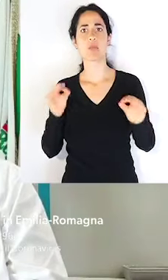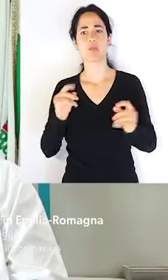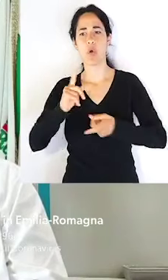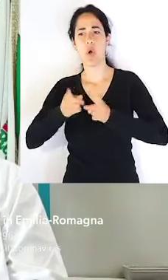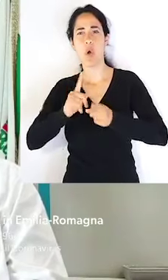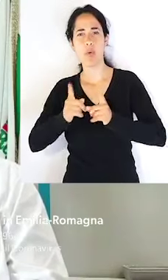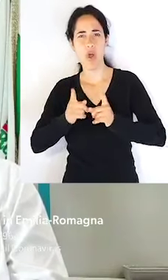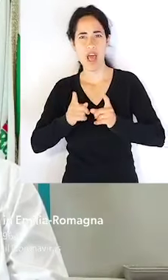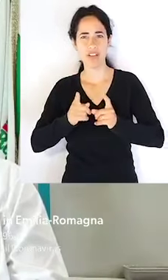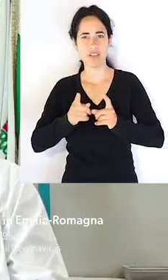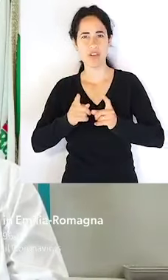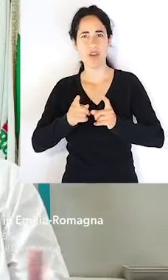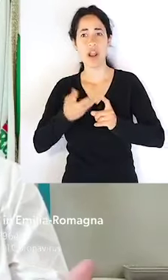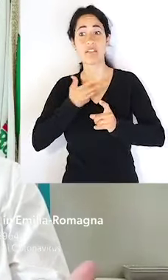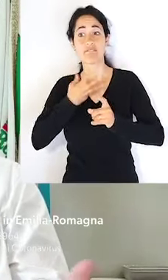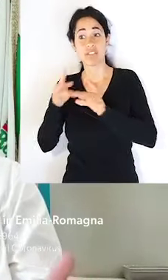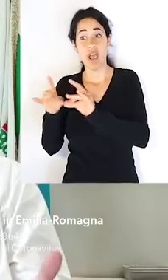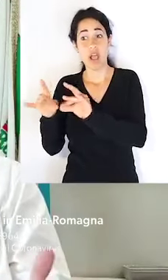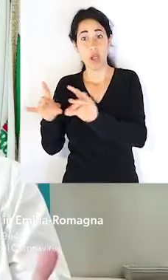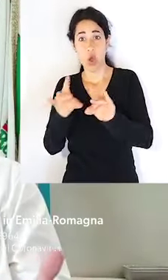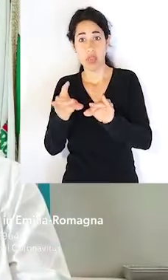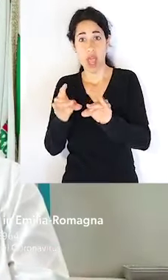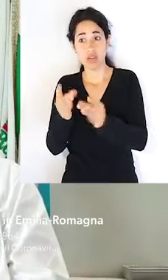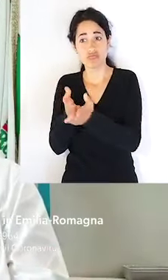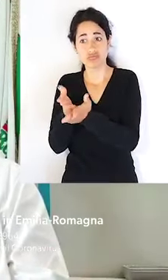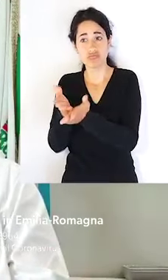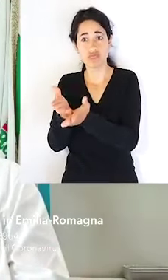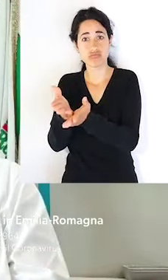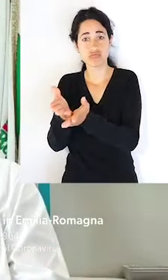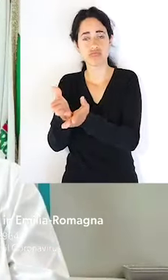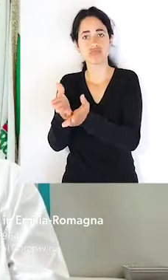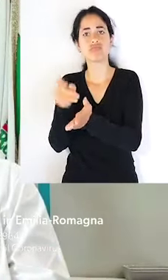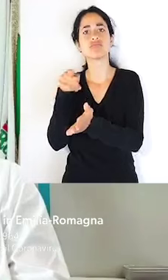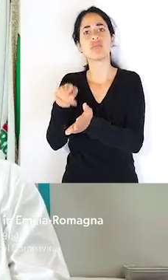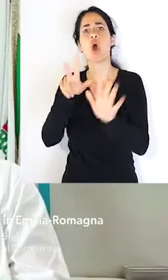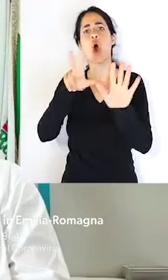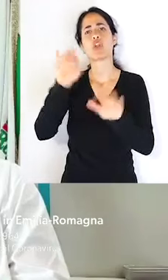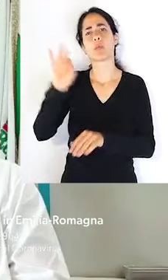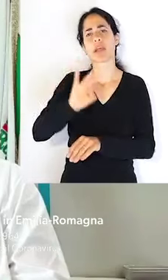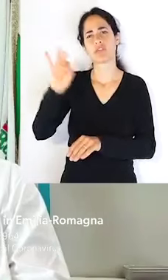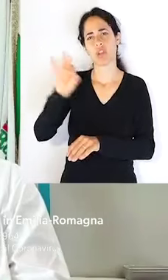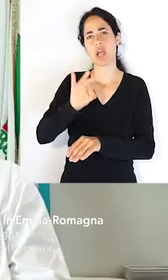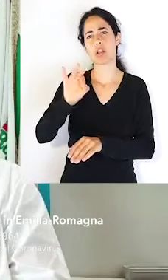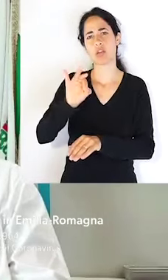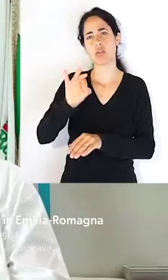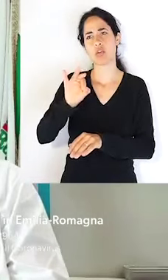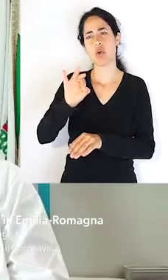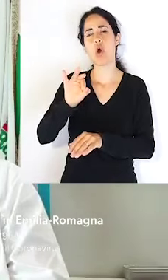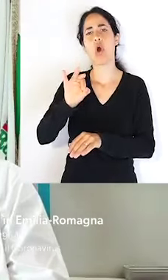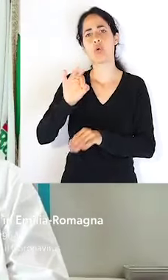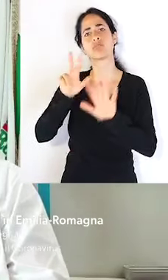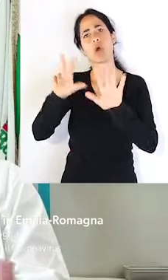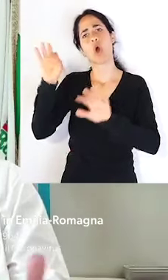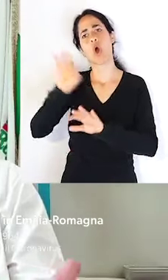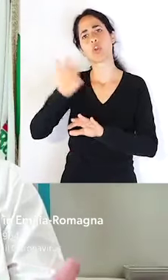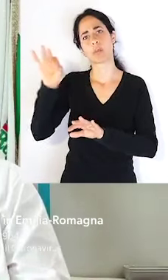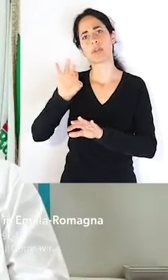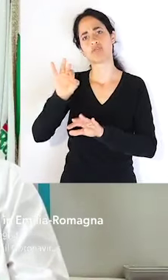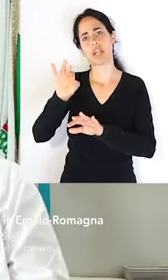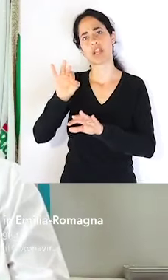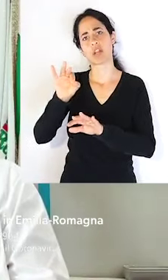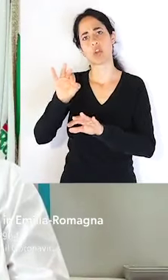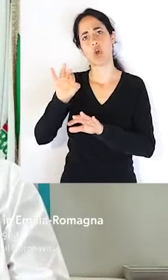la popolazione che è ancora attiva nella malattia è formata dall'8% dei casi positivi